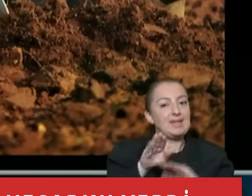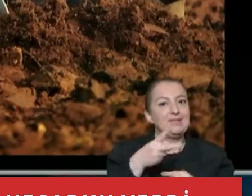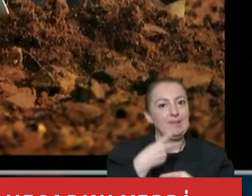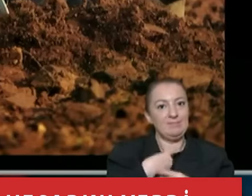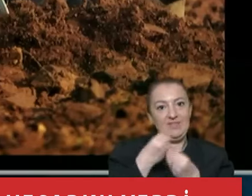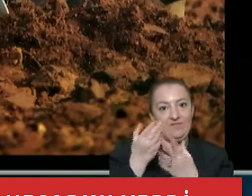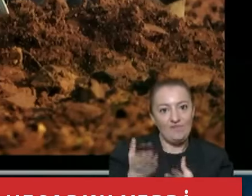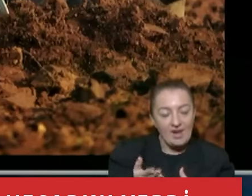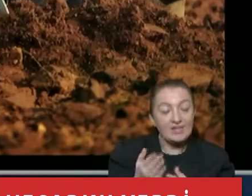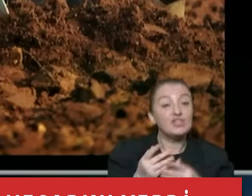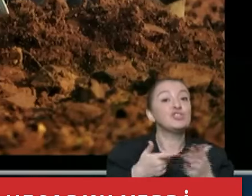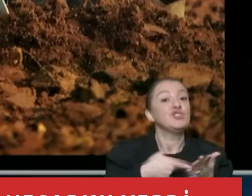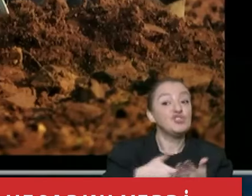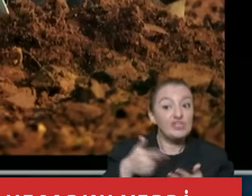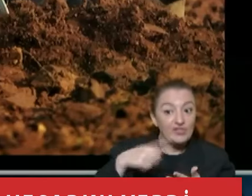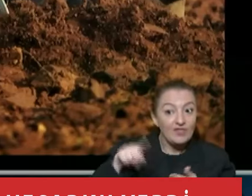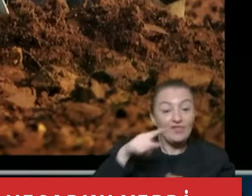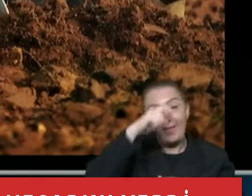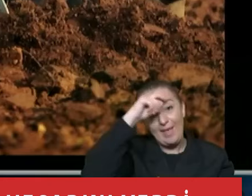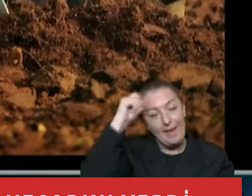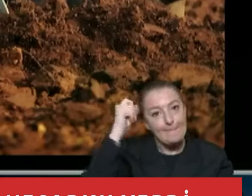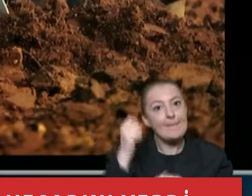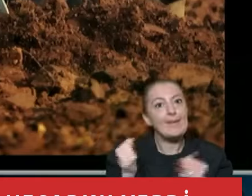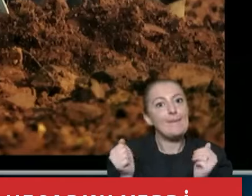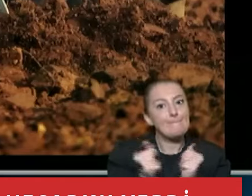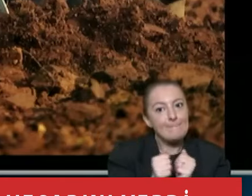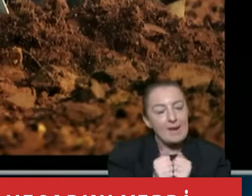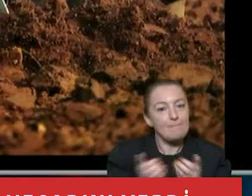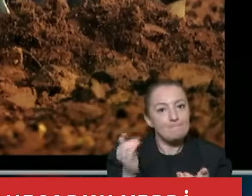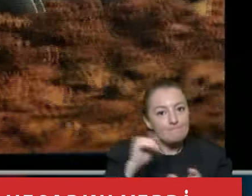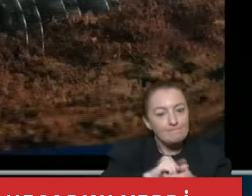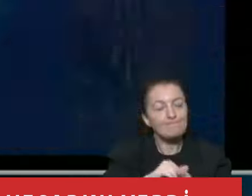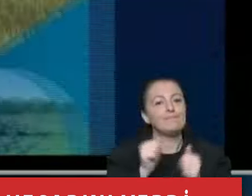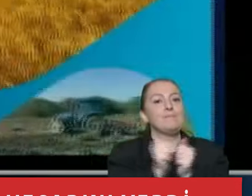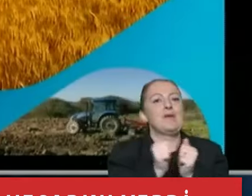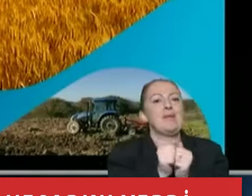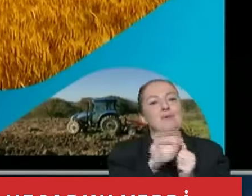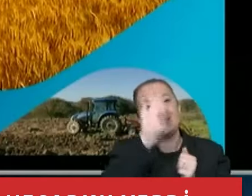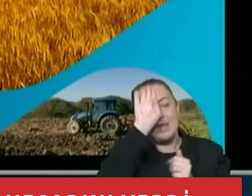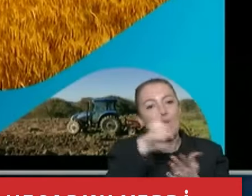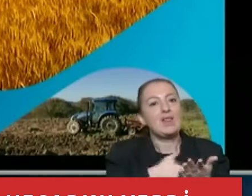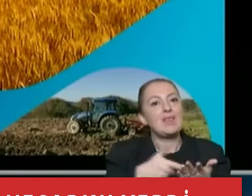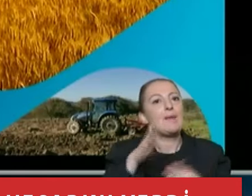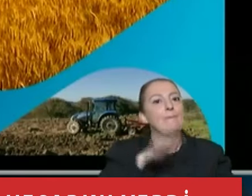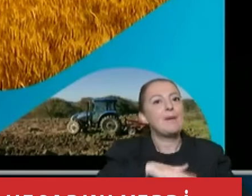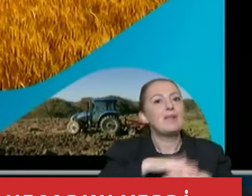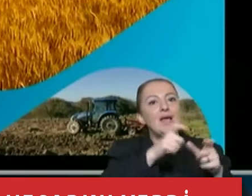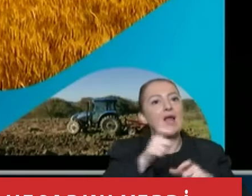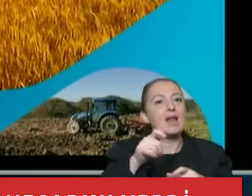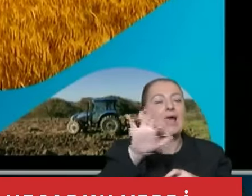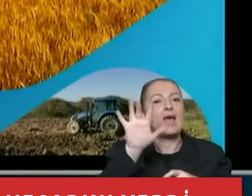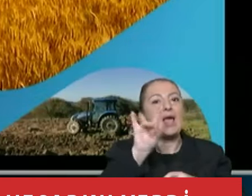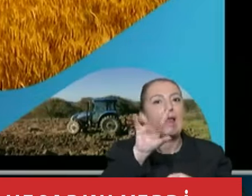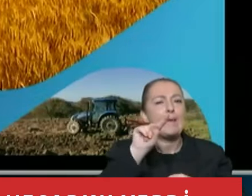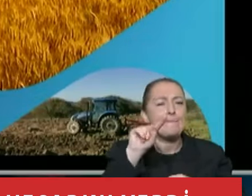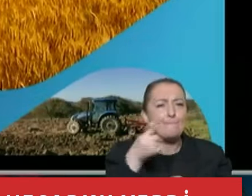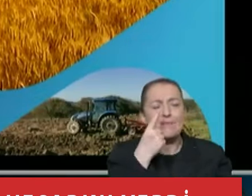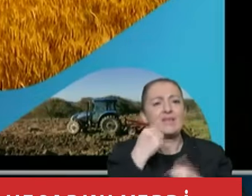e emeğini de ortaya koyarak birlikte İstanbul'da Tarım yapılan alanları tam 50.000 dekar arttırmış